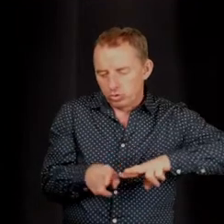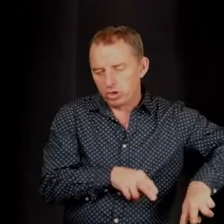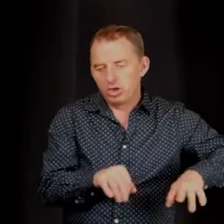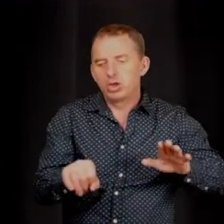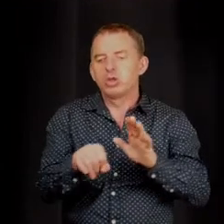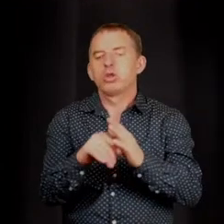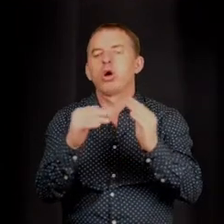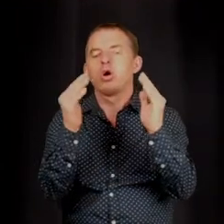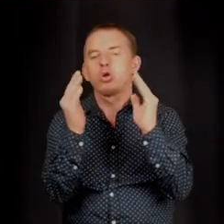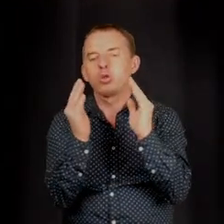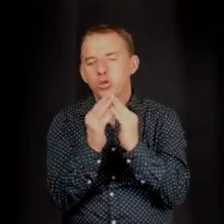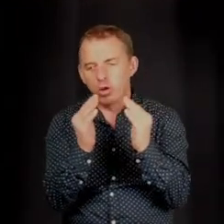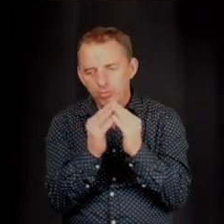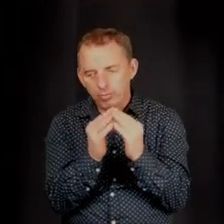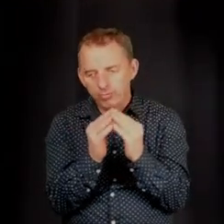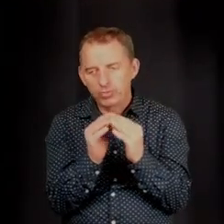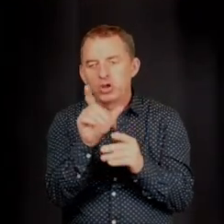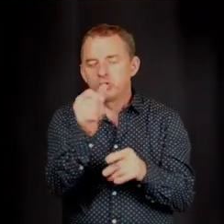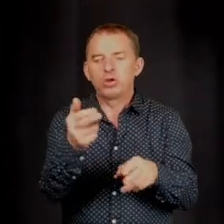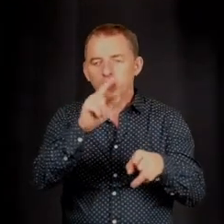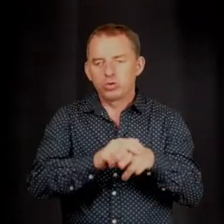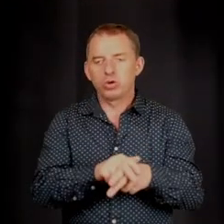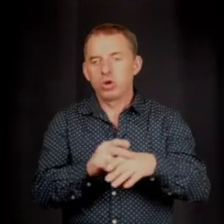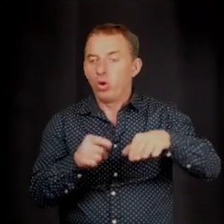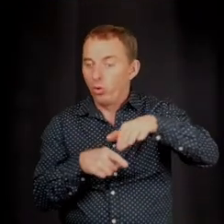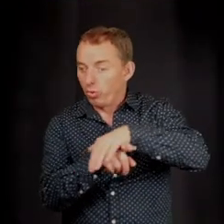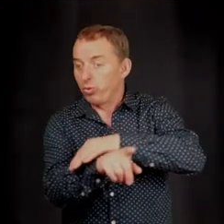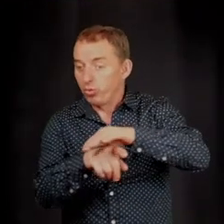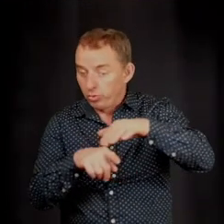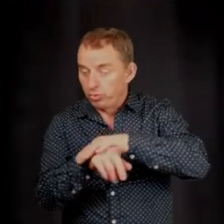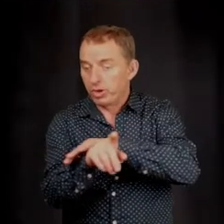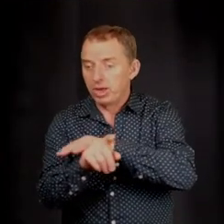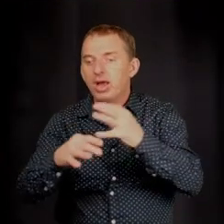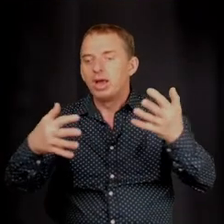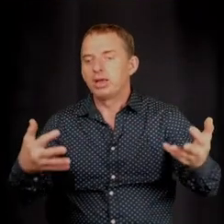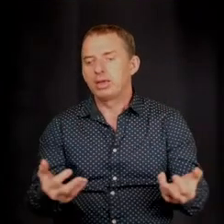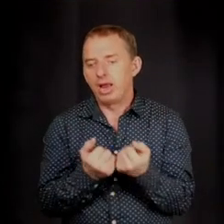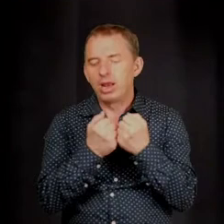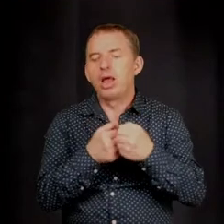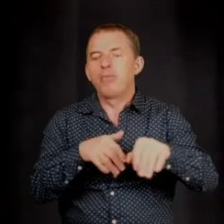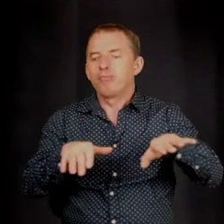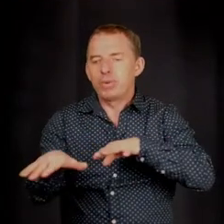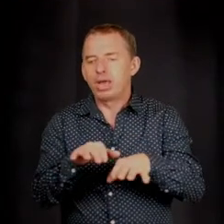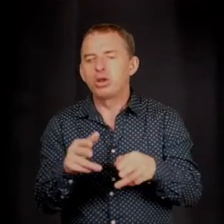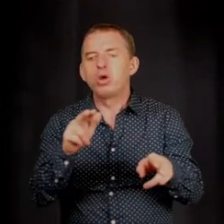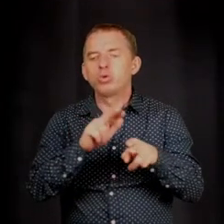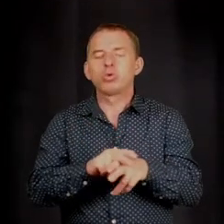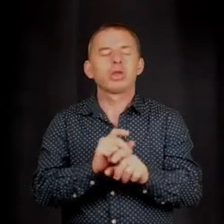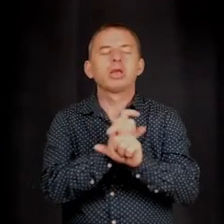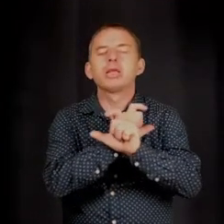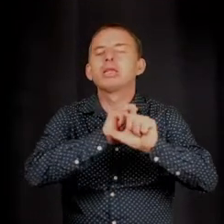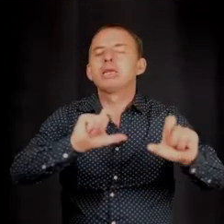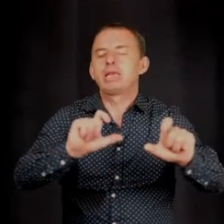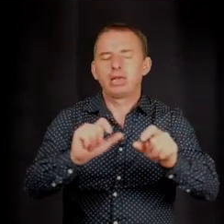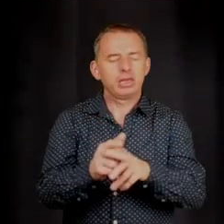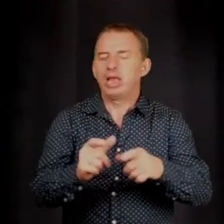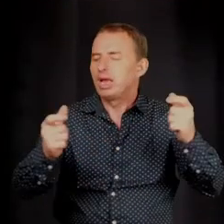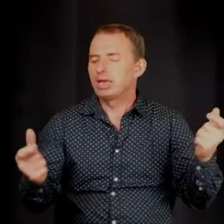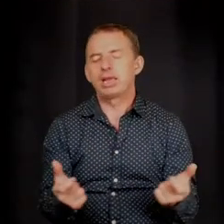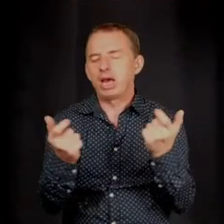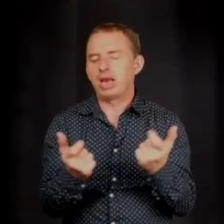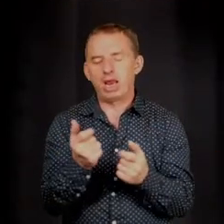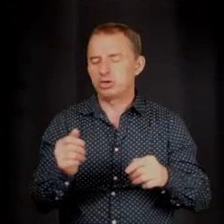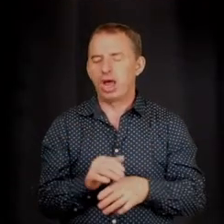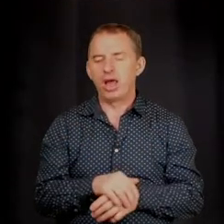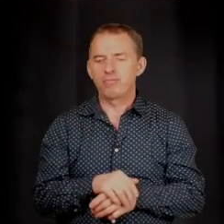safe place now. Ci, którzy ewakuowali się, znaleźli się w miejscu, w którym nic im nie zagraża. Jesus is anxious